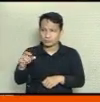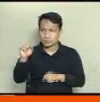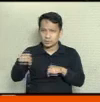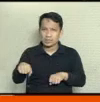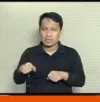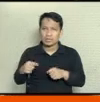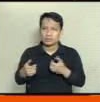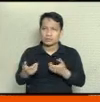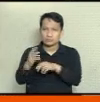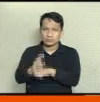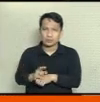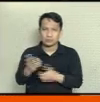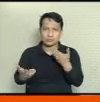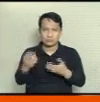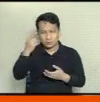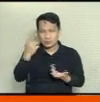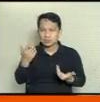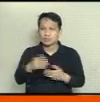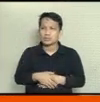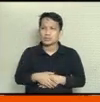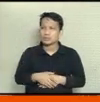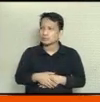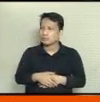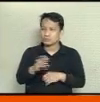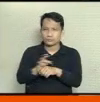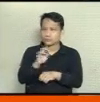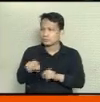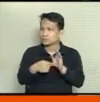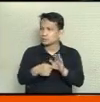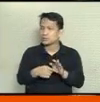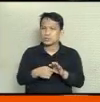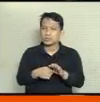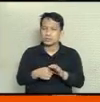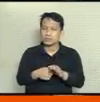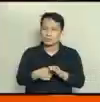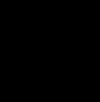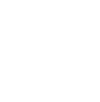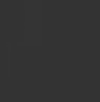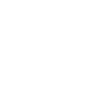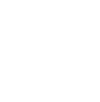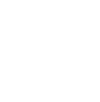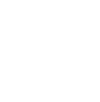days? So that is our appeal, hoping there will be no third batches anymore.